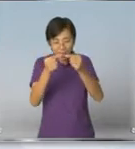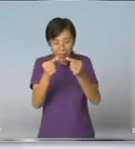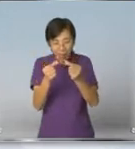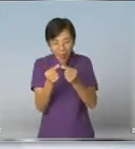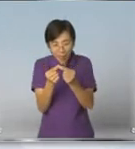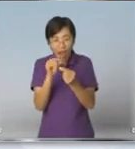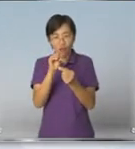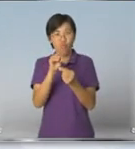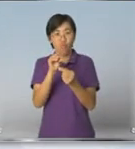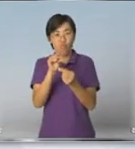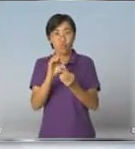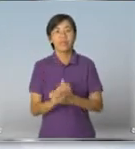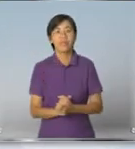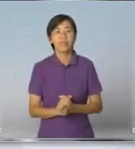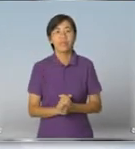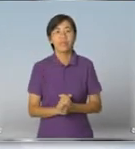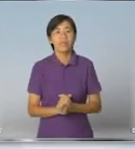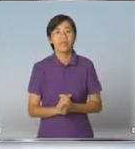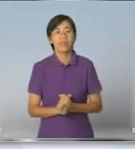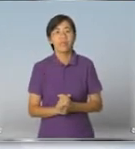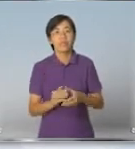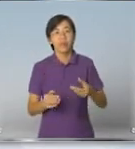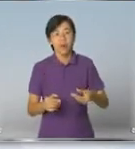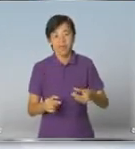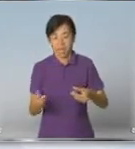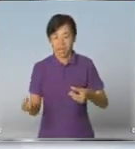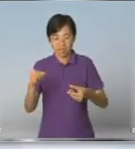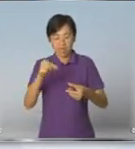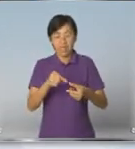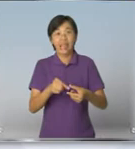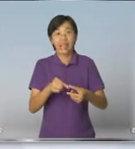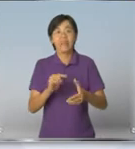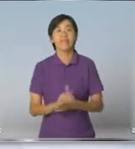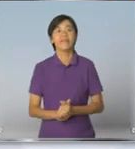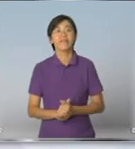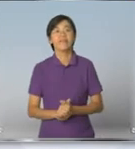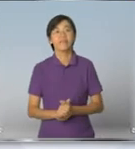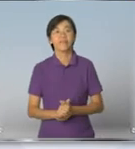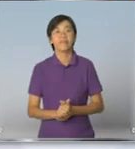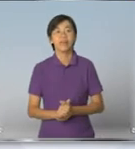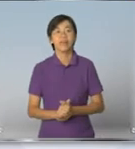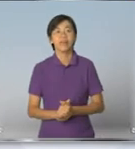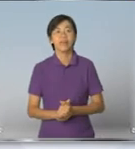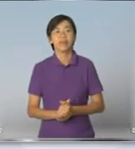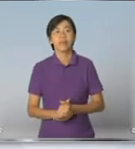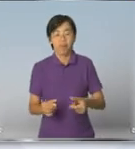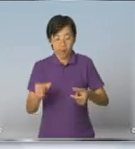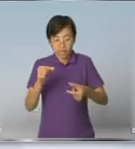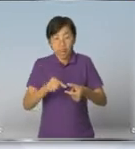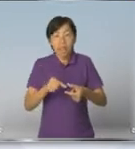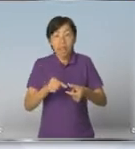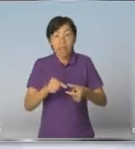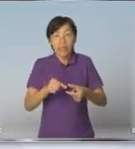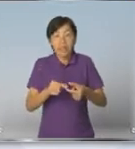่อ๋อครับผม คุณจะจำได้แล้วใส่ไส้ลงไปค่ะตรงกลาง อ๋อใส่ไปตรงนูนๆเหรอครับ ค่ะตรงกลางจ